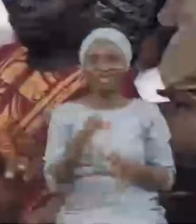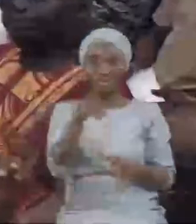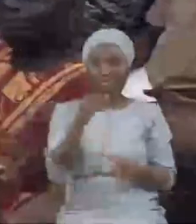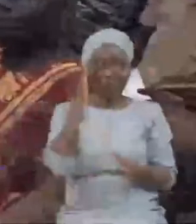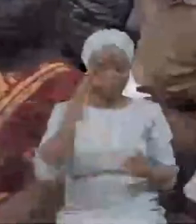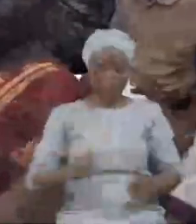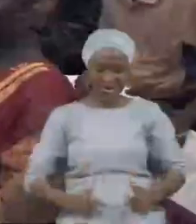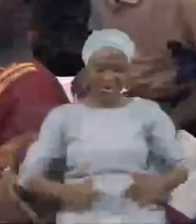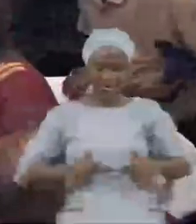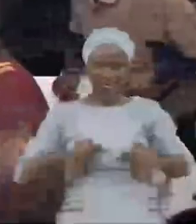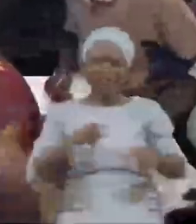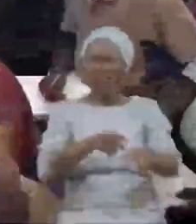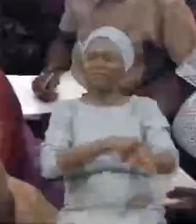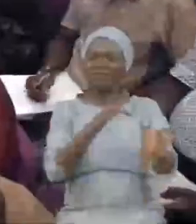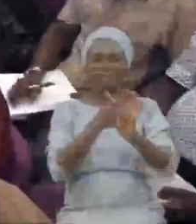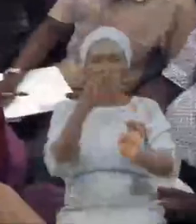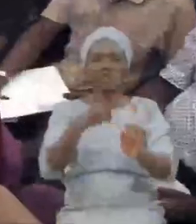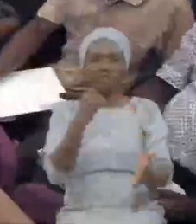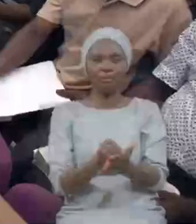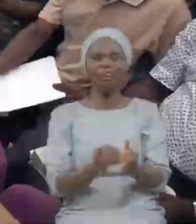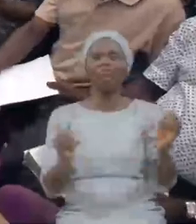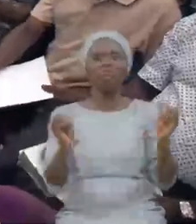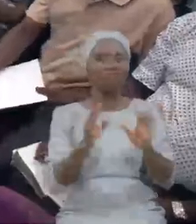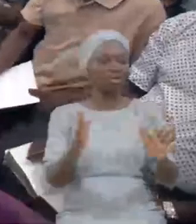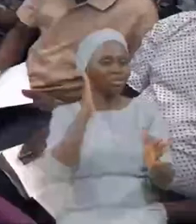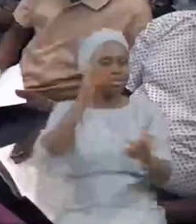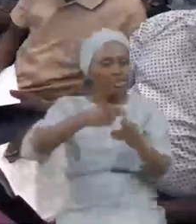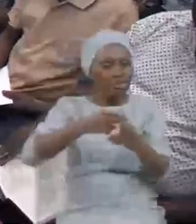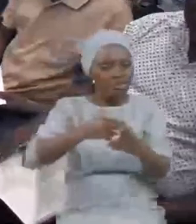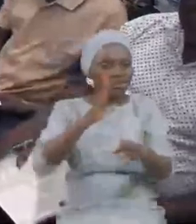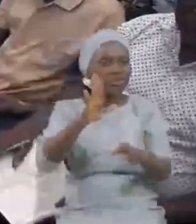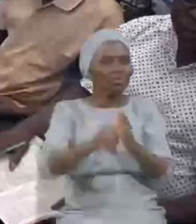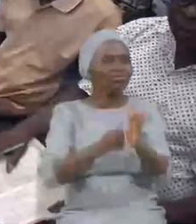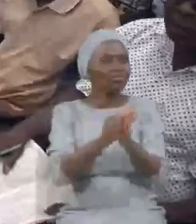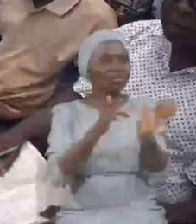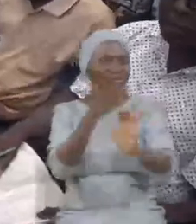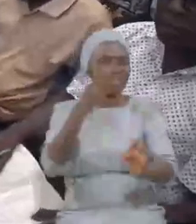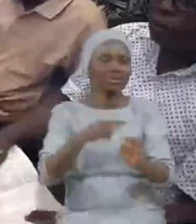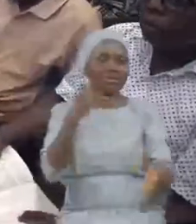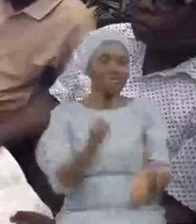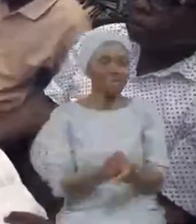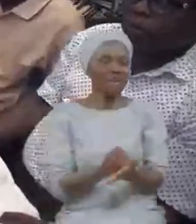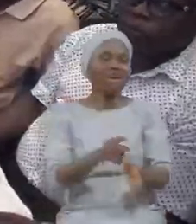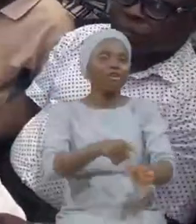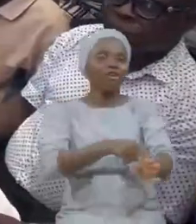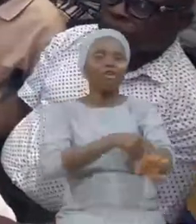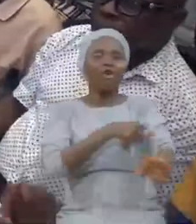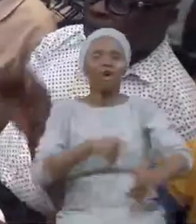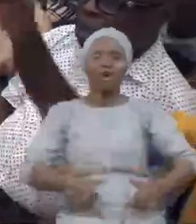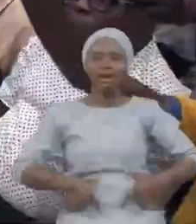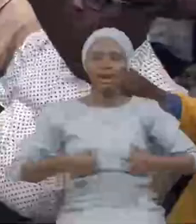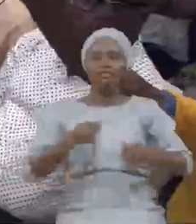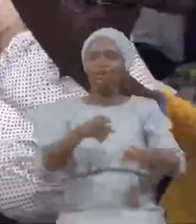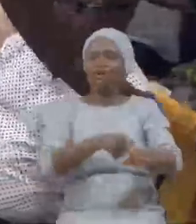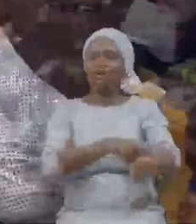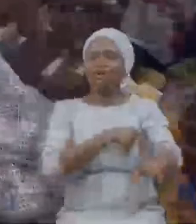longtemps. Rien n'écoutera ta vie. Une longue vie à toi. La longévité à